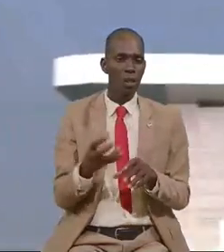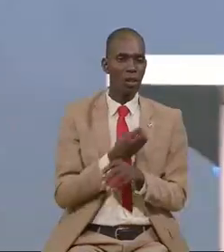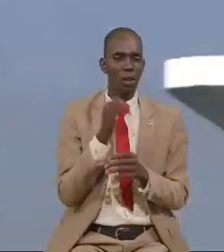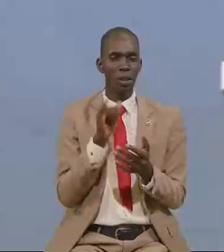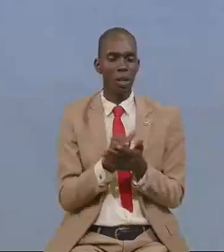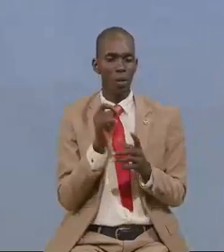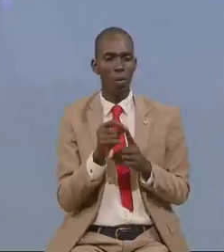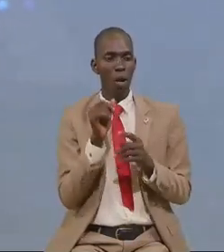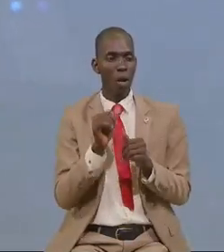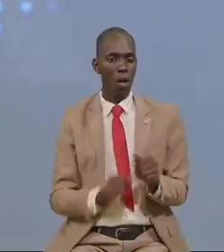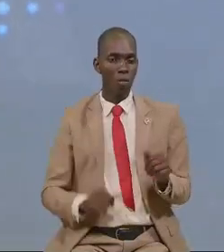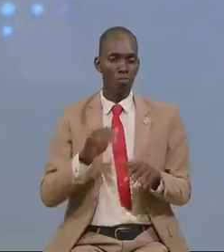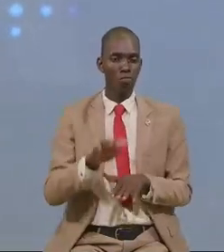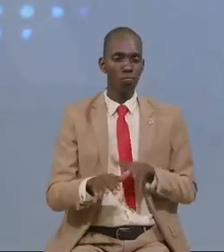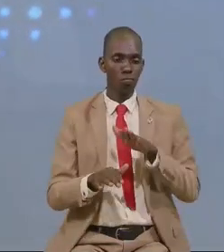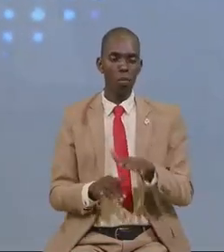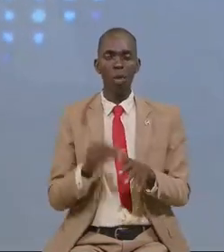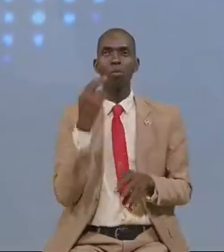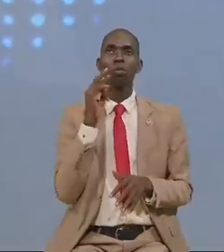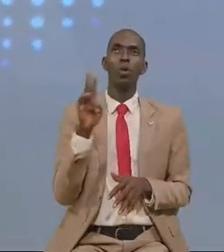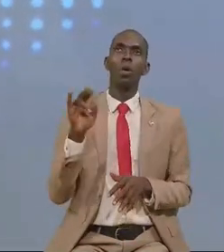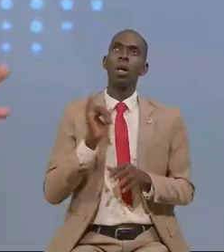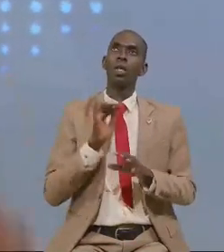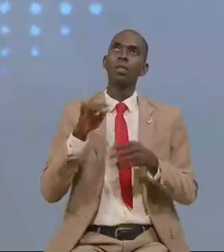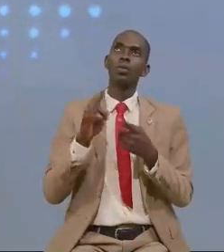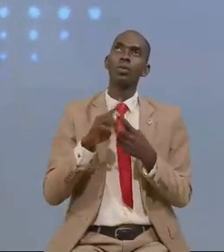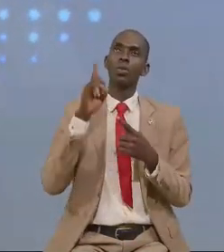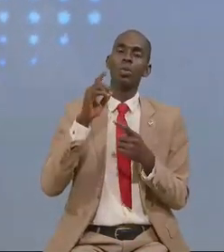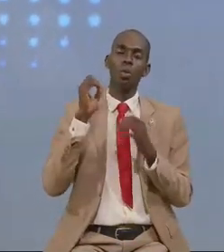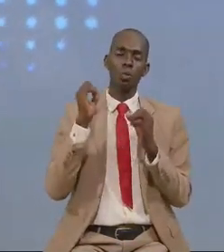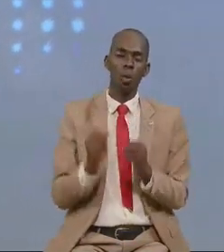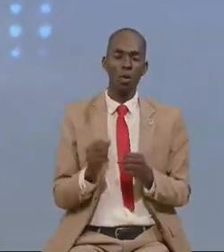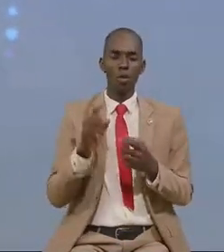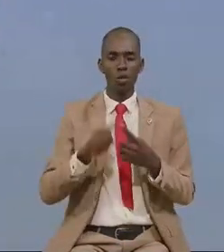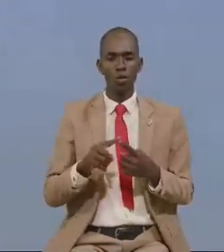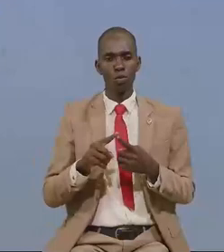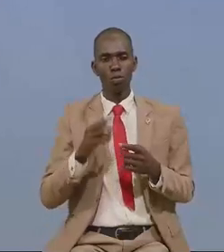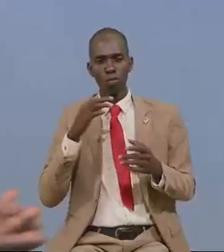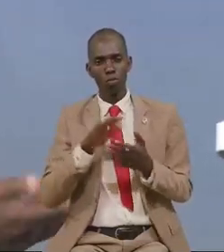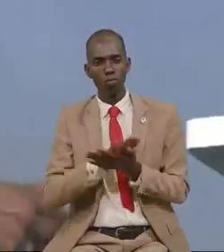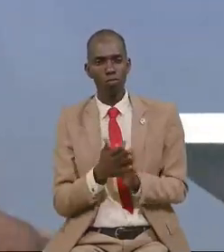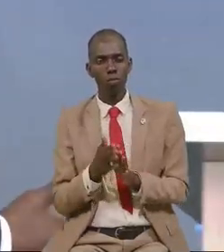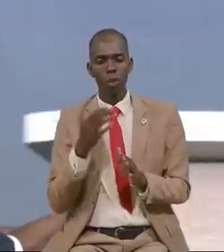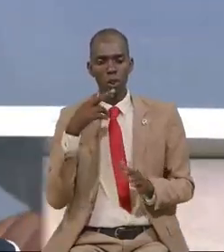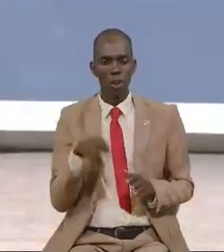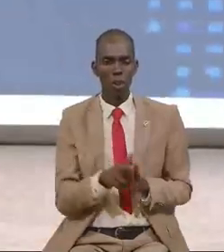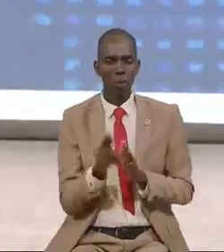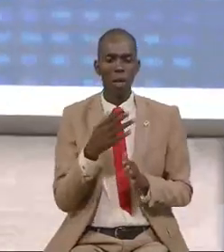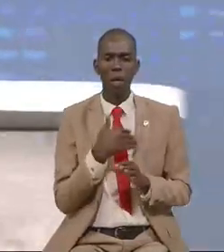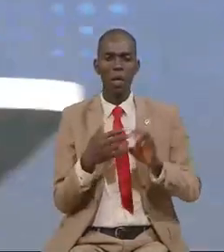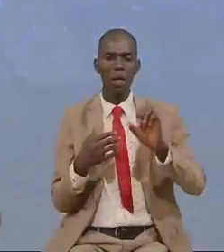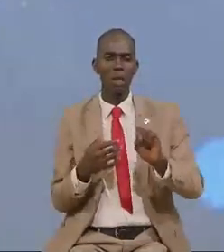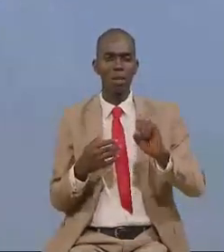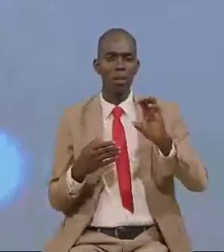voici, je vous donne le pouvoir de marcher sur les serpents et les scorpions et sur toute la puissance